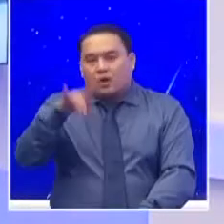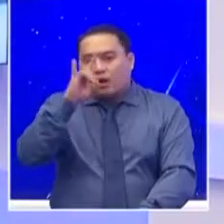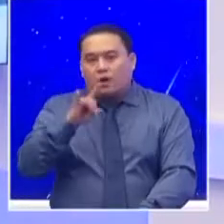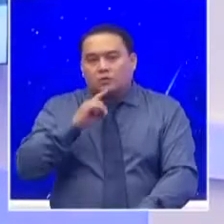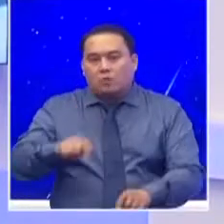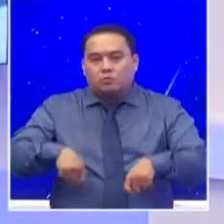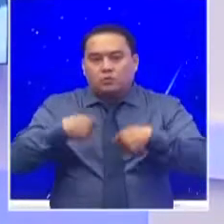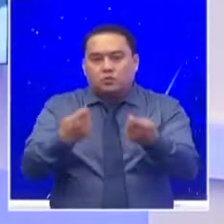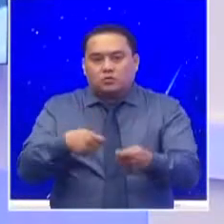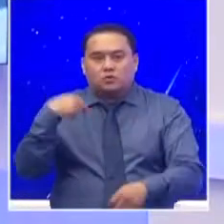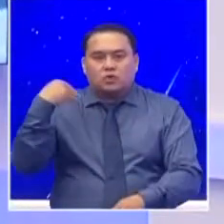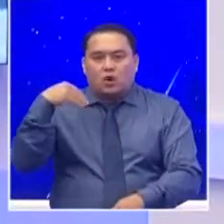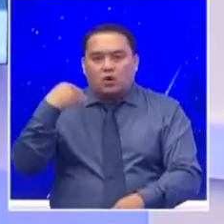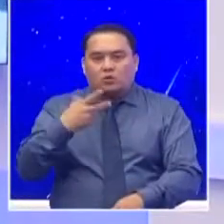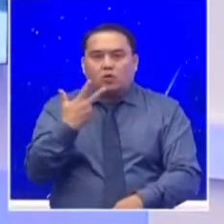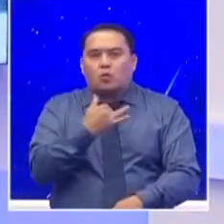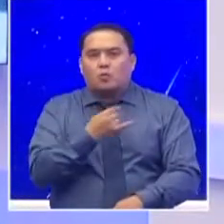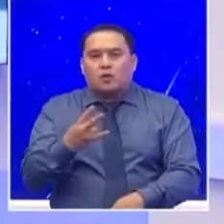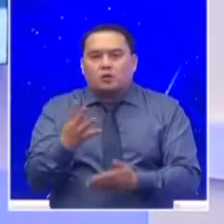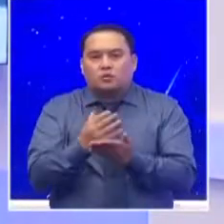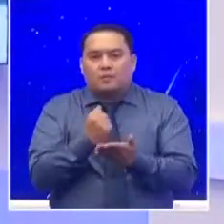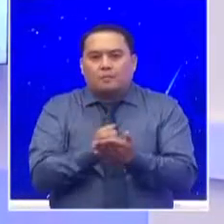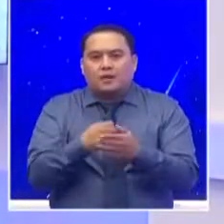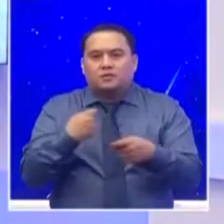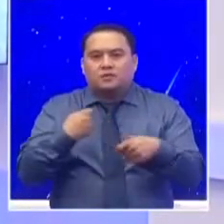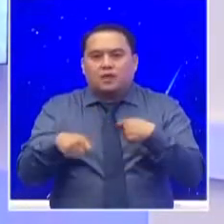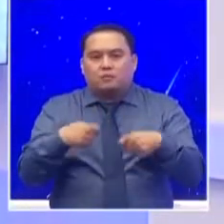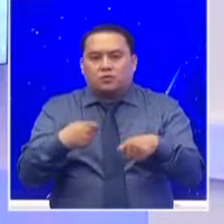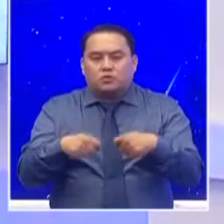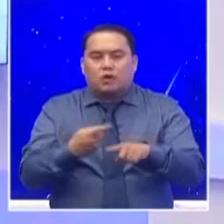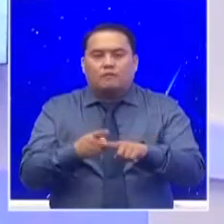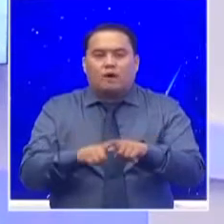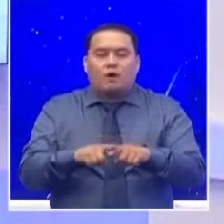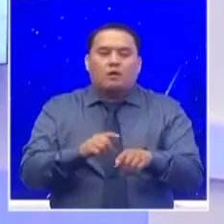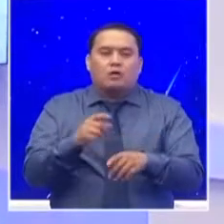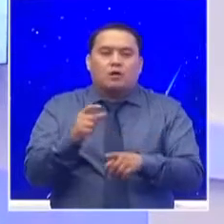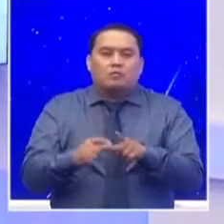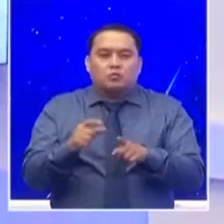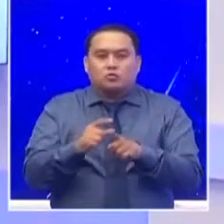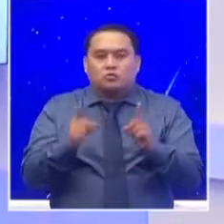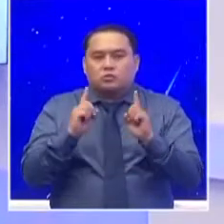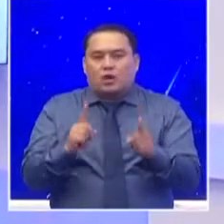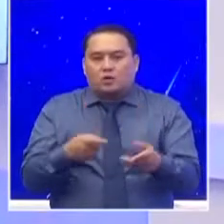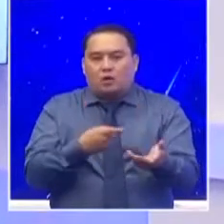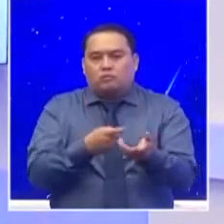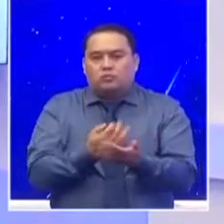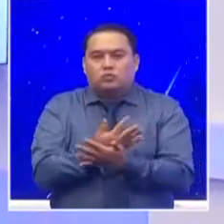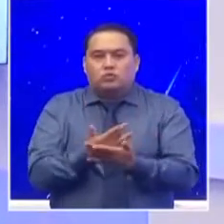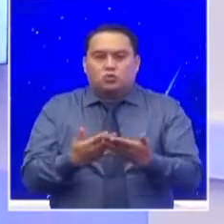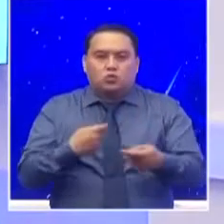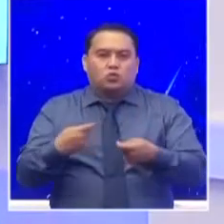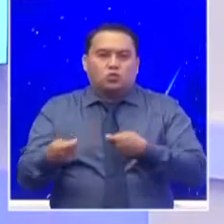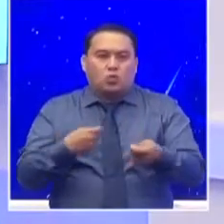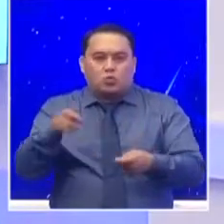Казахстан передаст Таджикистану свыше 3 миллионов боеприпасов. Министерство обороны разработало соглашение между правительствами